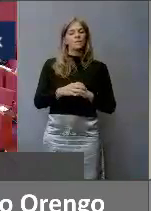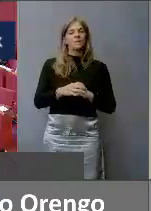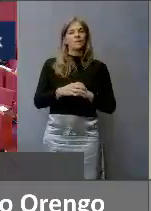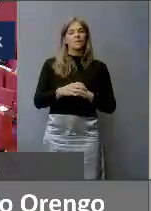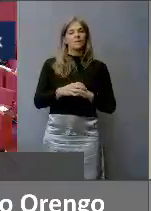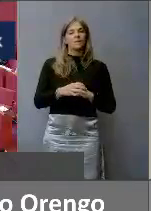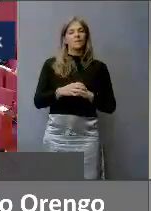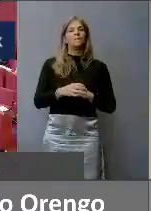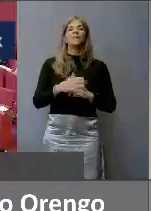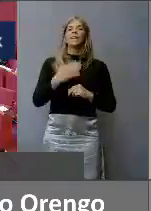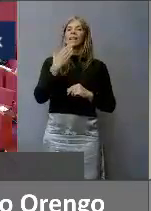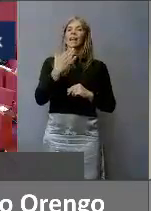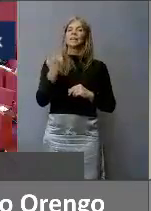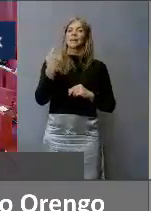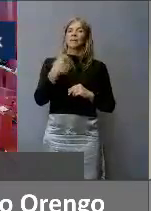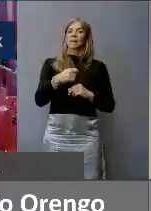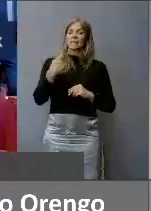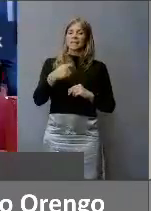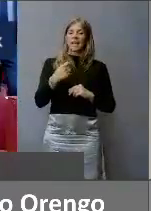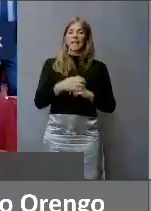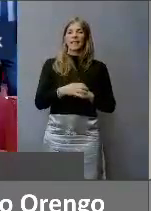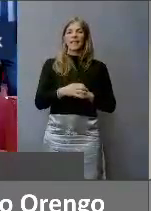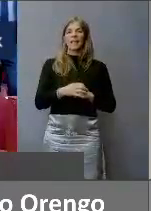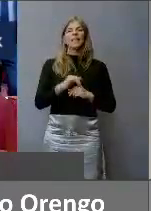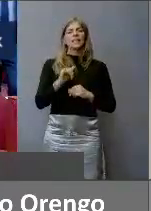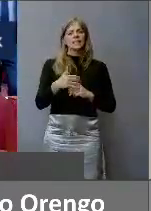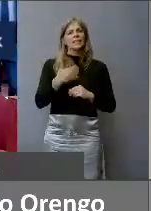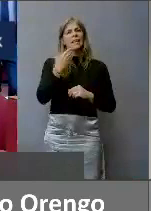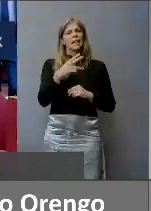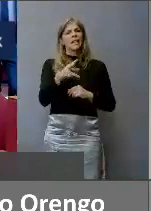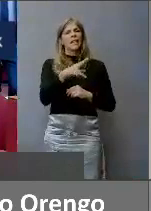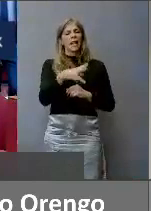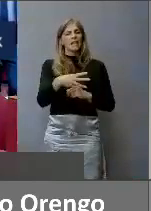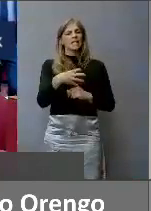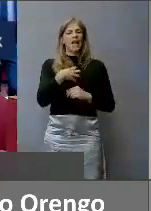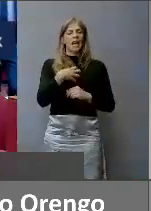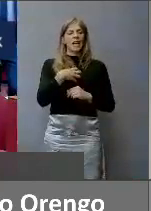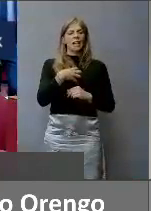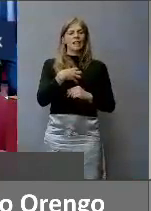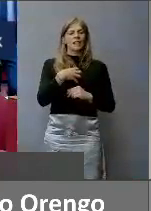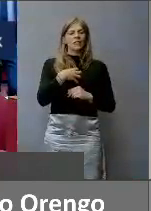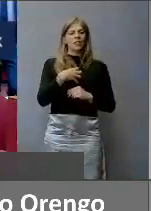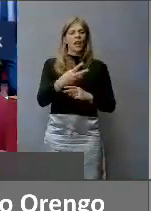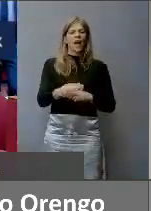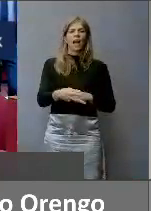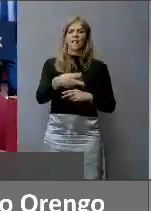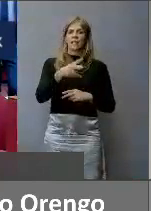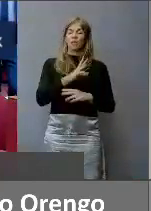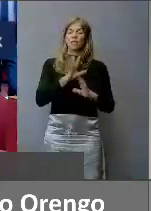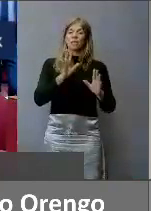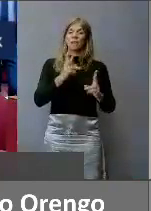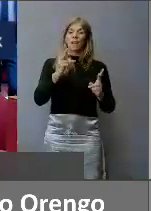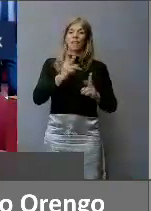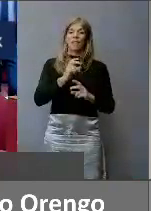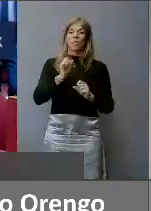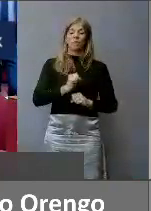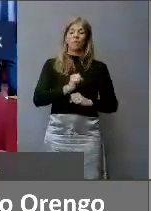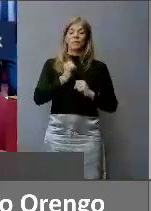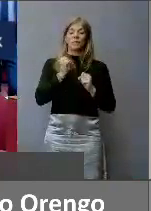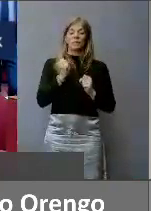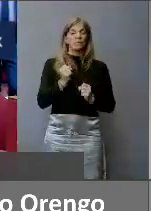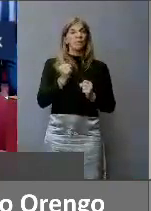grazie presidente ceo volevo ringraziare assessori nella risposta in aula mi dispiace constatare come anche ha